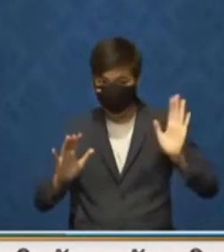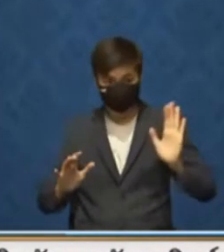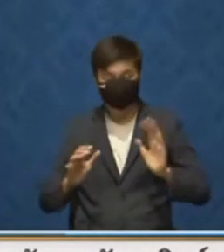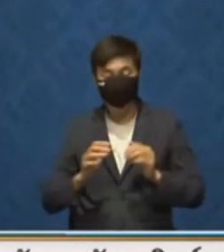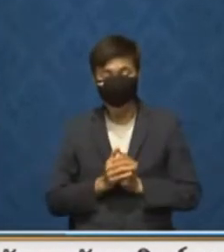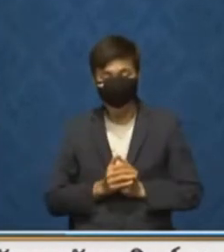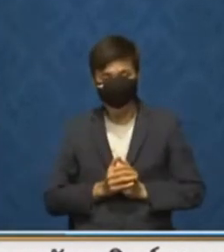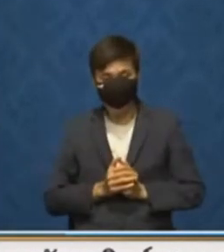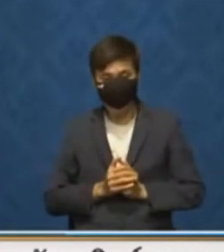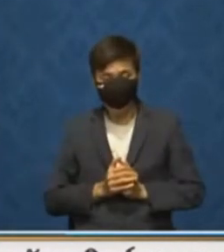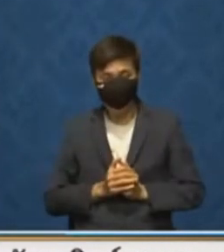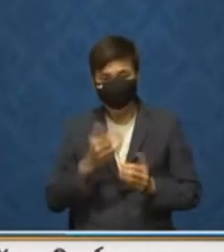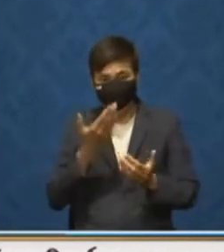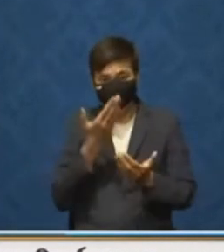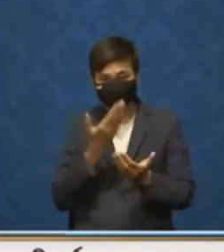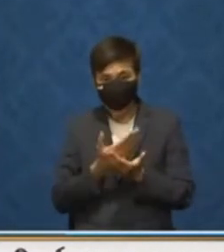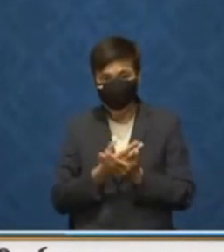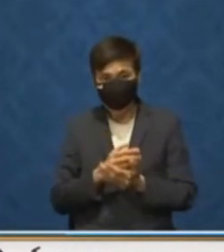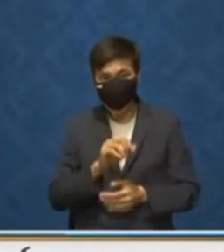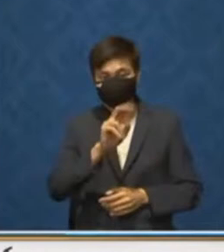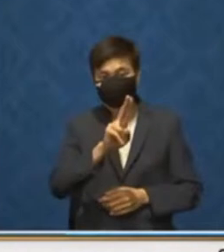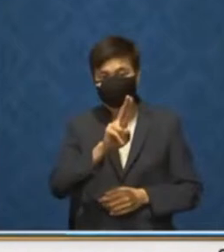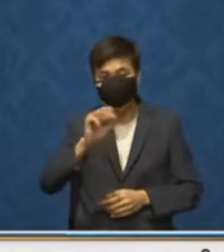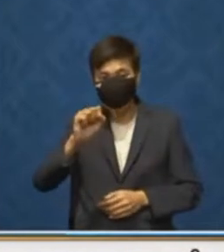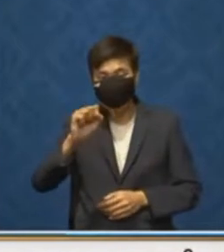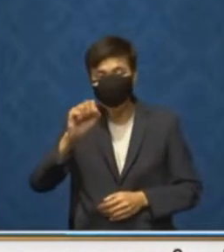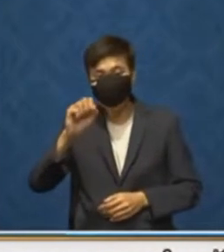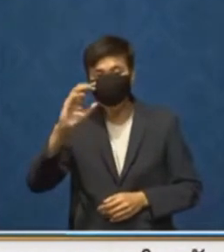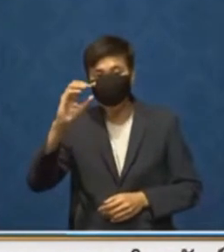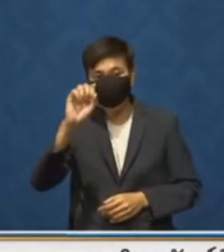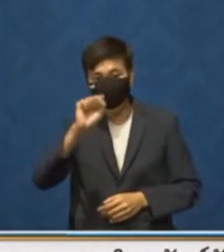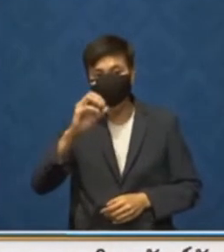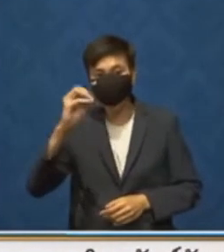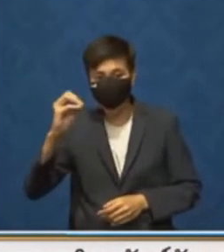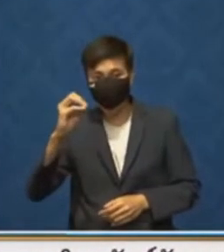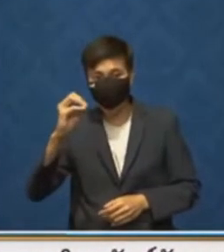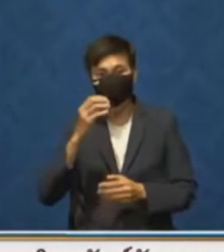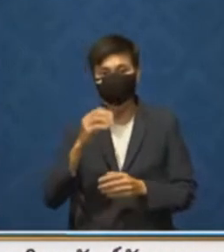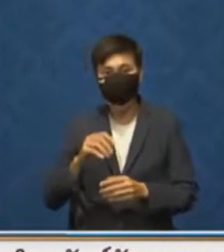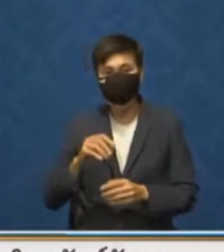เอาเงินกองทุนยูส่งในกองทุน D Eมาทำอะไรบ้างต่อเลยครับ